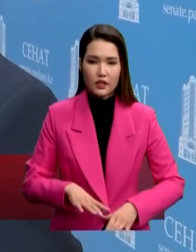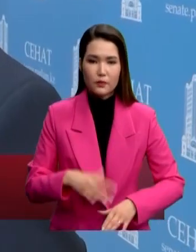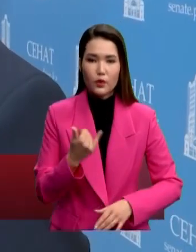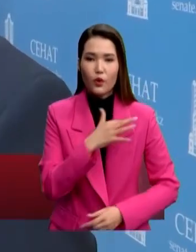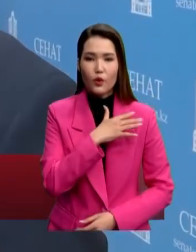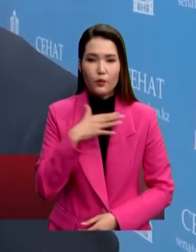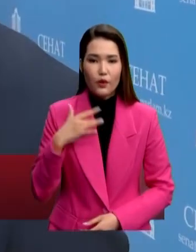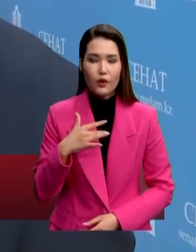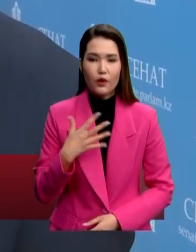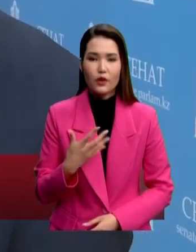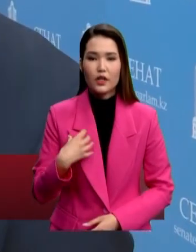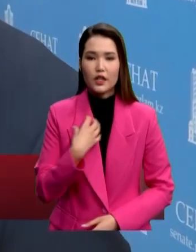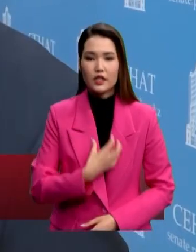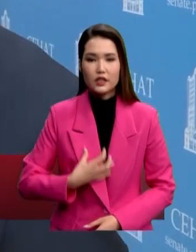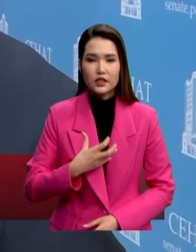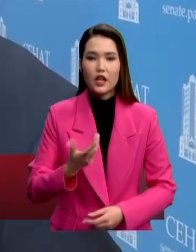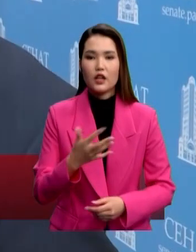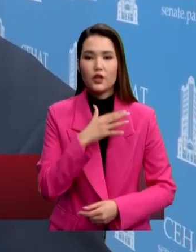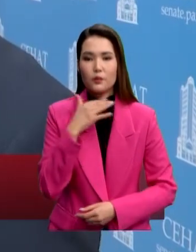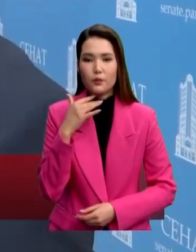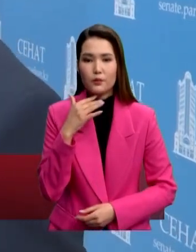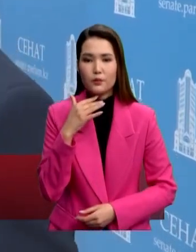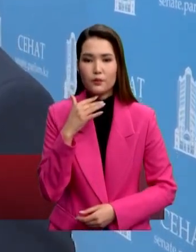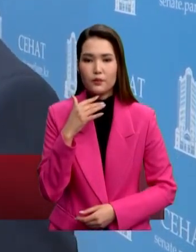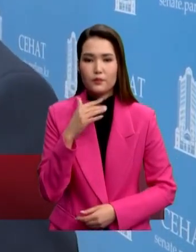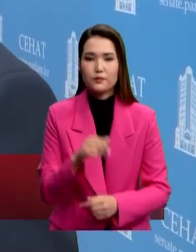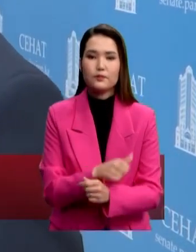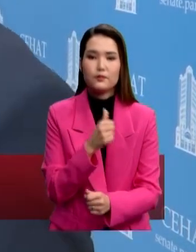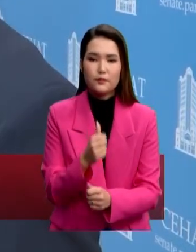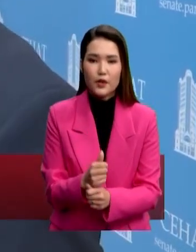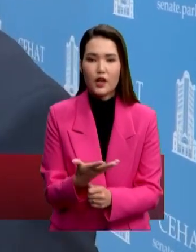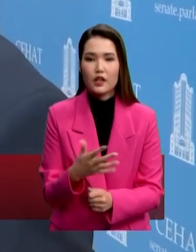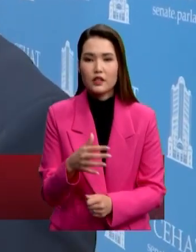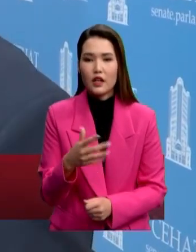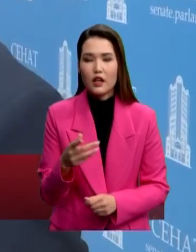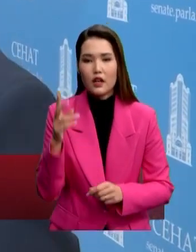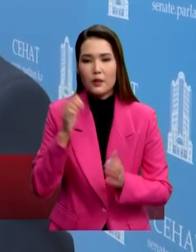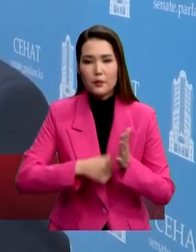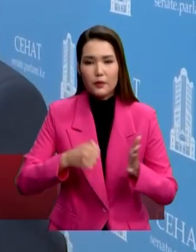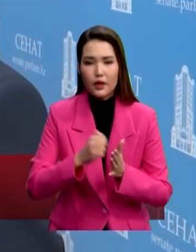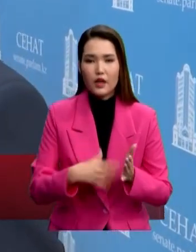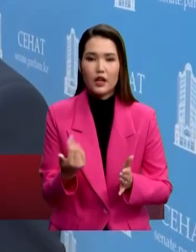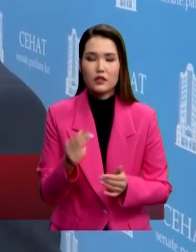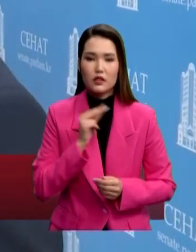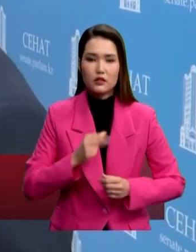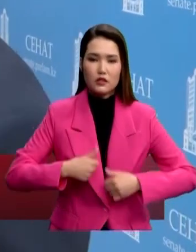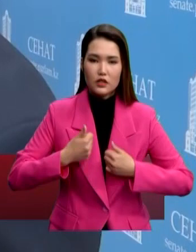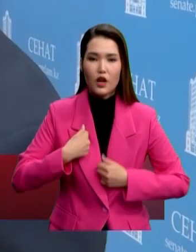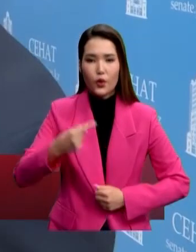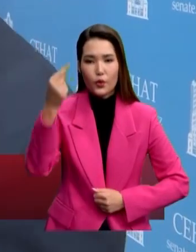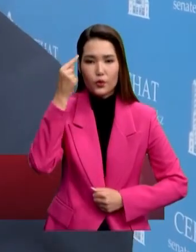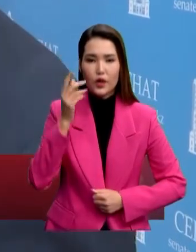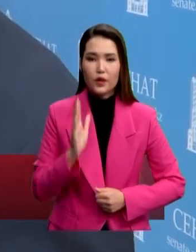көбірек егерде сыртқа, өңірлерге көбірек шықса, барса, қараса, мәслихаттармен етене жұмыс істесе, менің ойымша